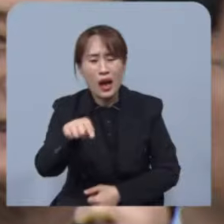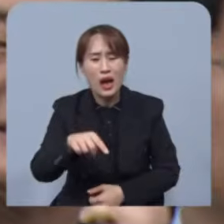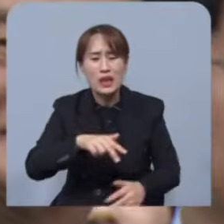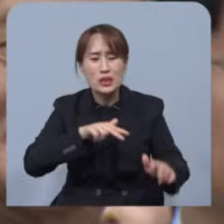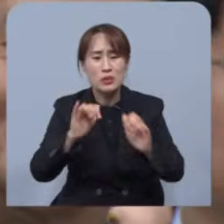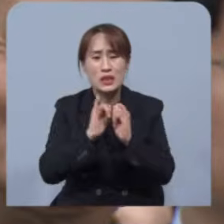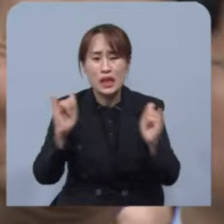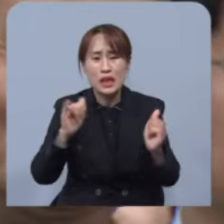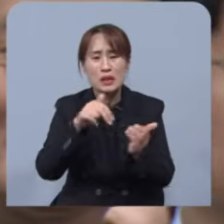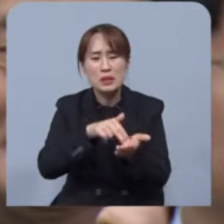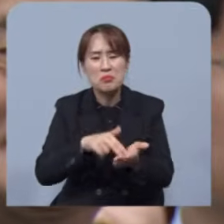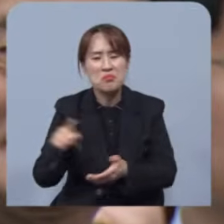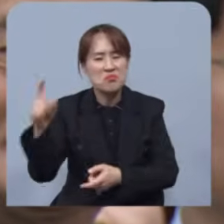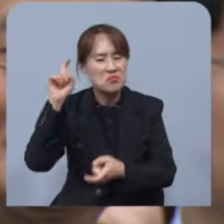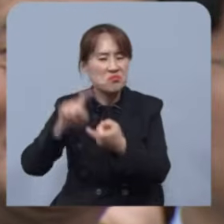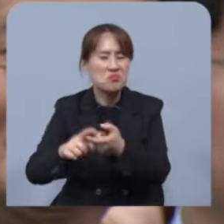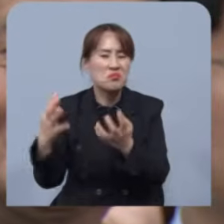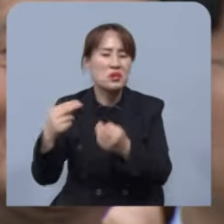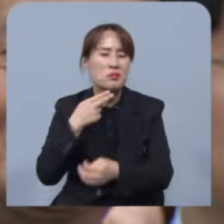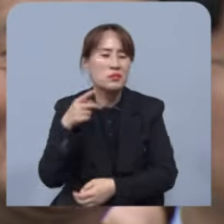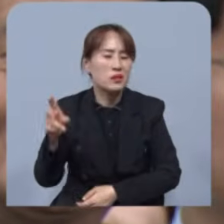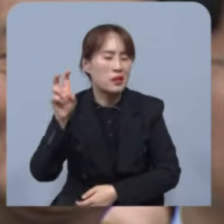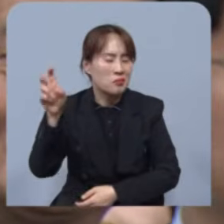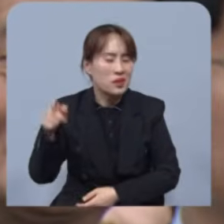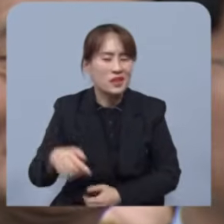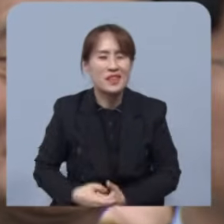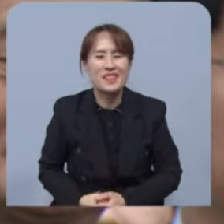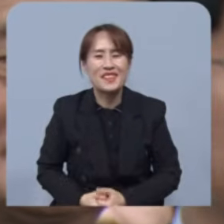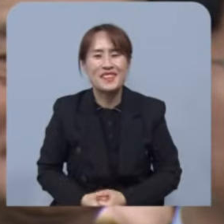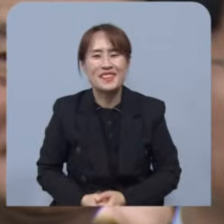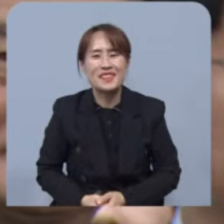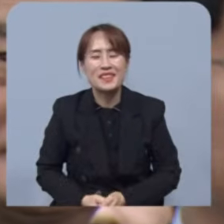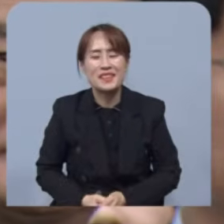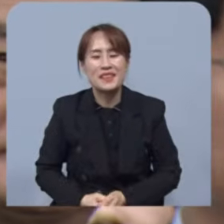정치하시는 분들이 별로 관심을 안 가지시는 것 같은데